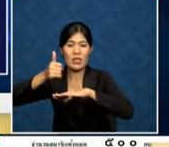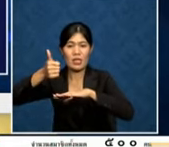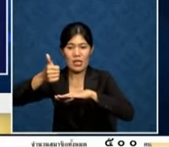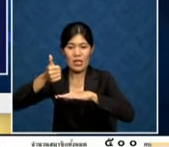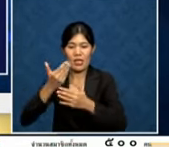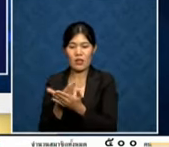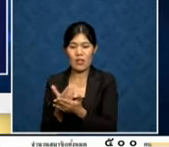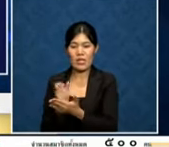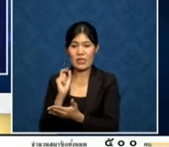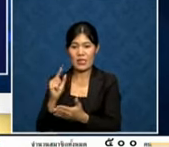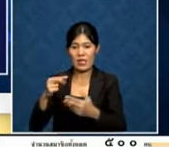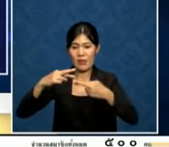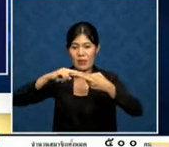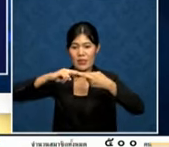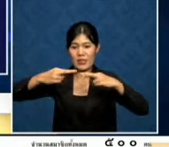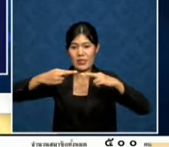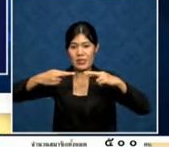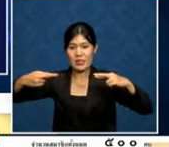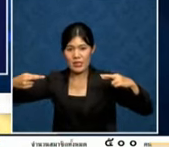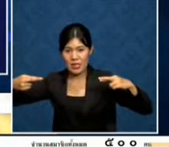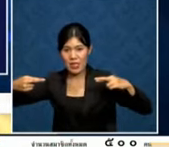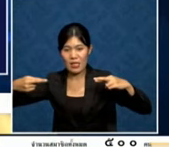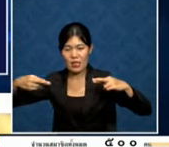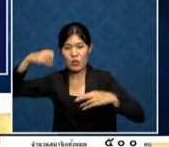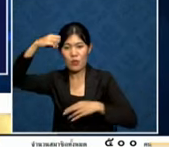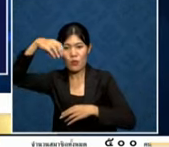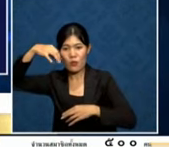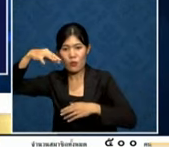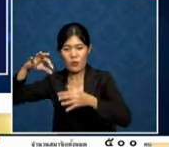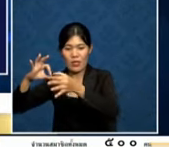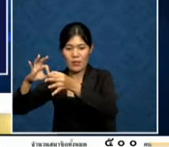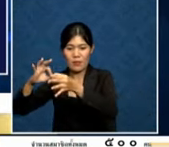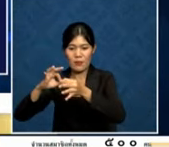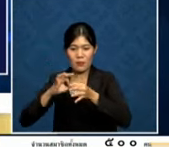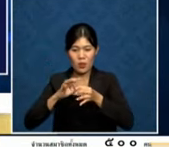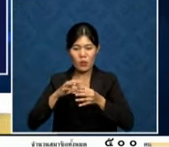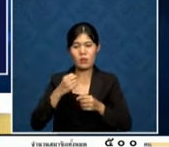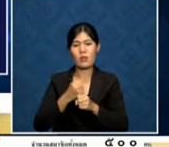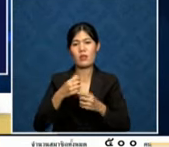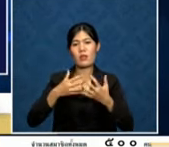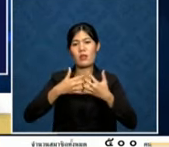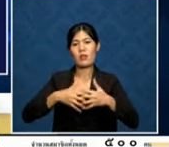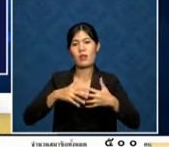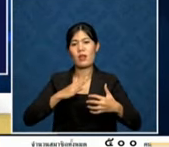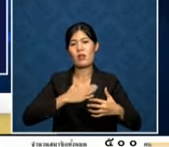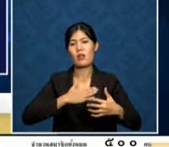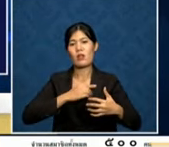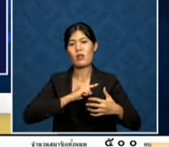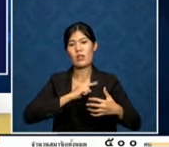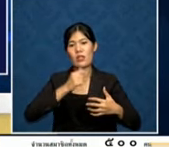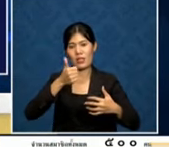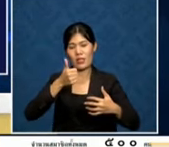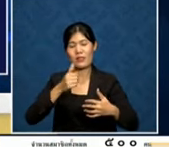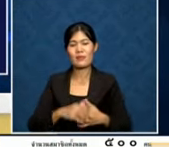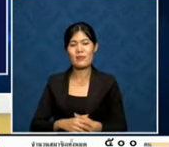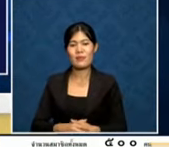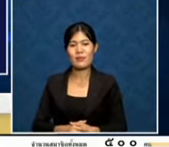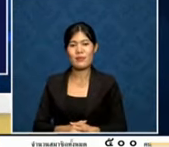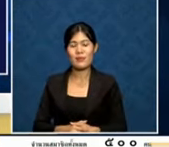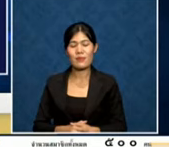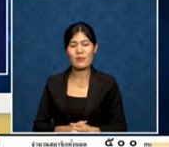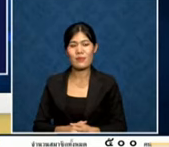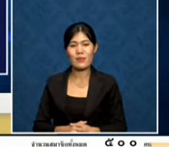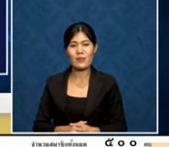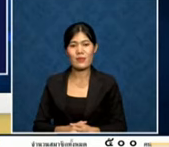ส่งให้กับภาครัฐในการลำเลียงพลังงานสะอาดมาถึงโรงงานของตัวเองครับหรือที่เราเรียกกันว่าdirectppaหรือ